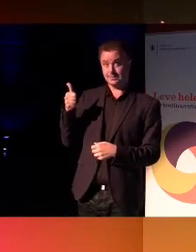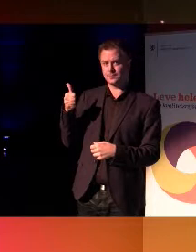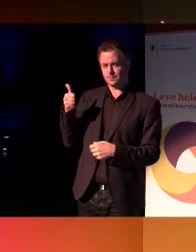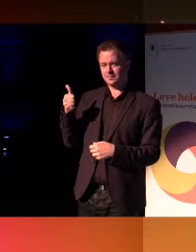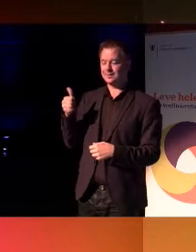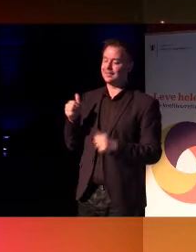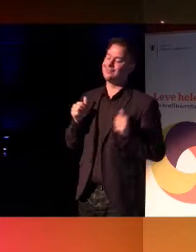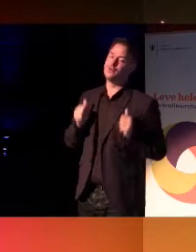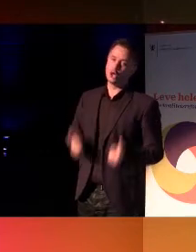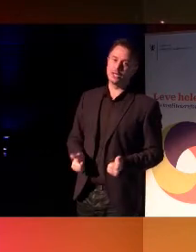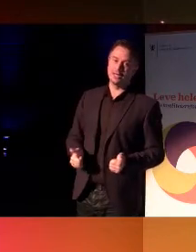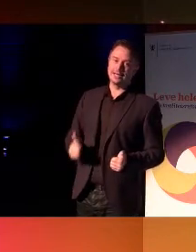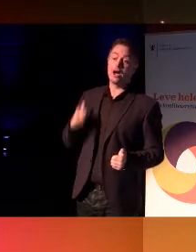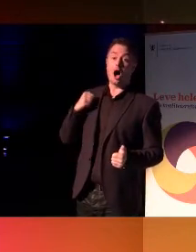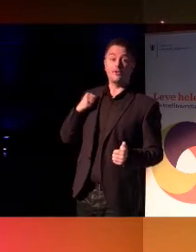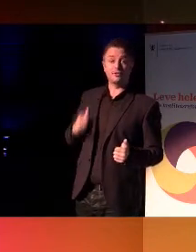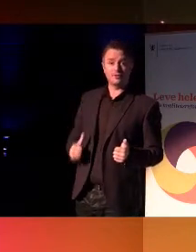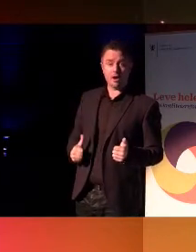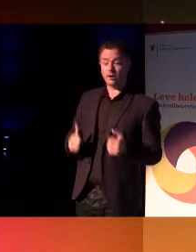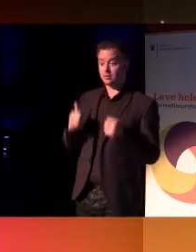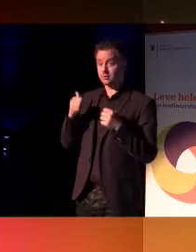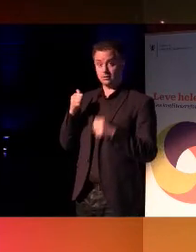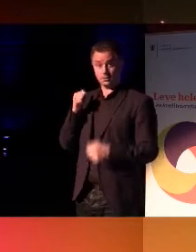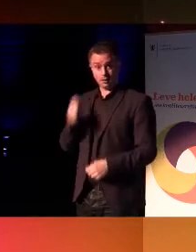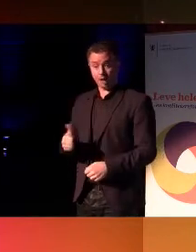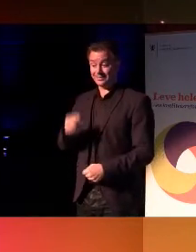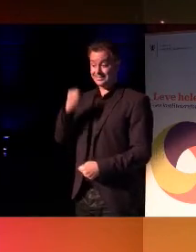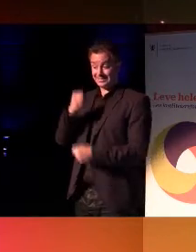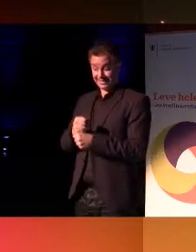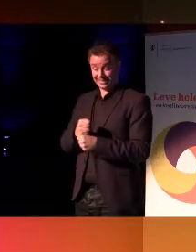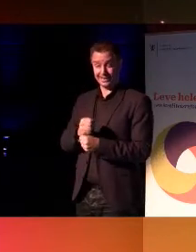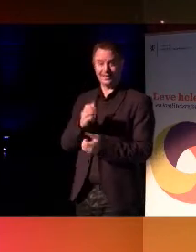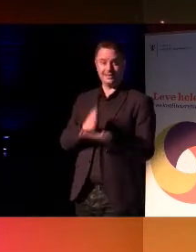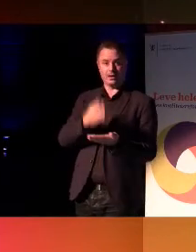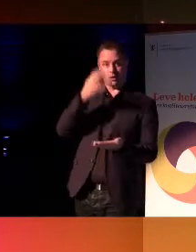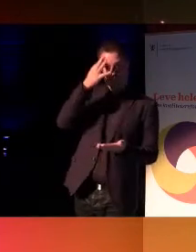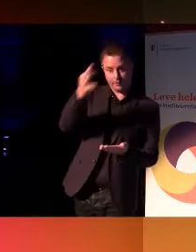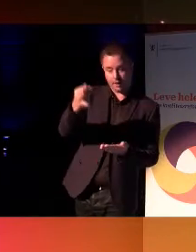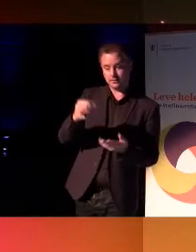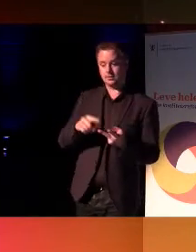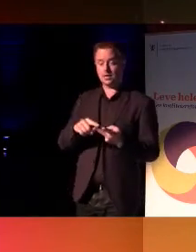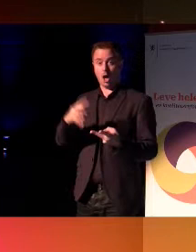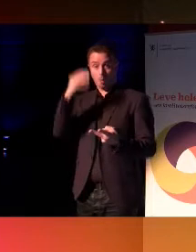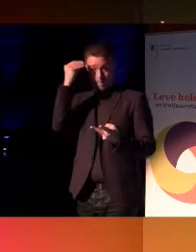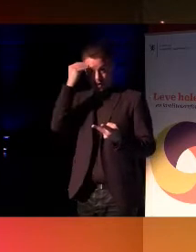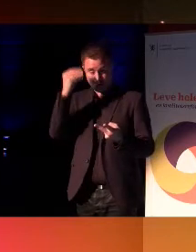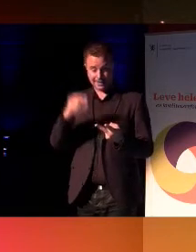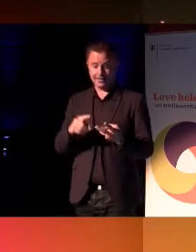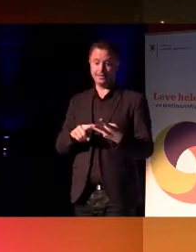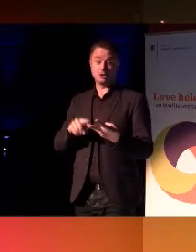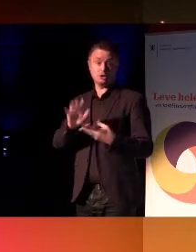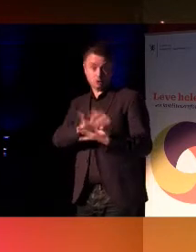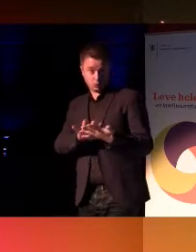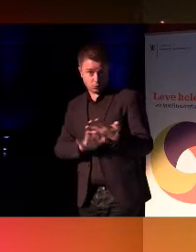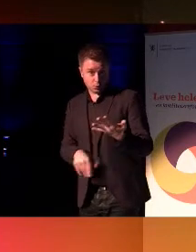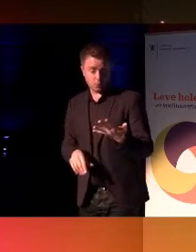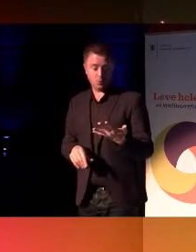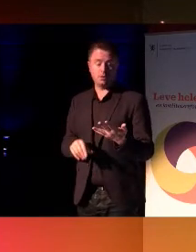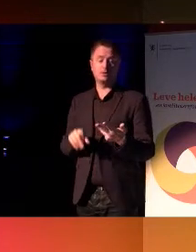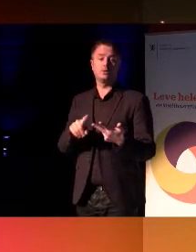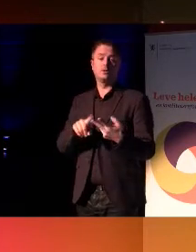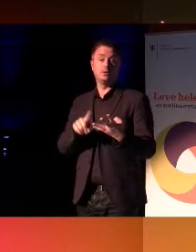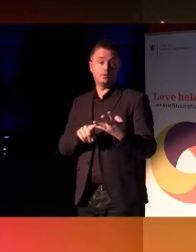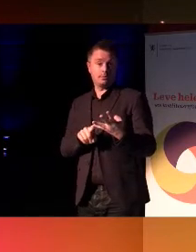selvfølgelige ansvar for både å sikre kompetanse og opplæring. Det struktur på denne type arbeid. Og